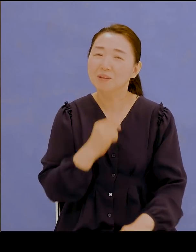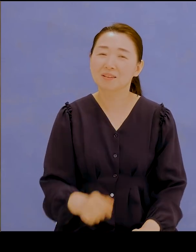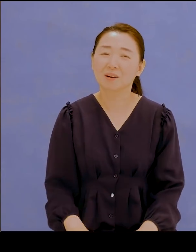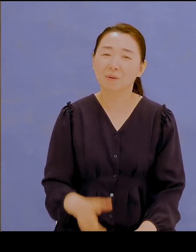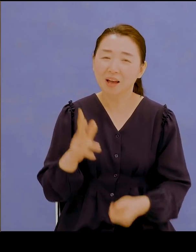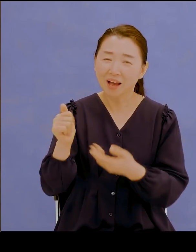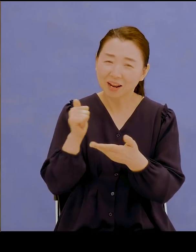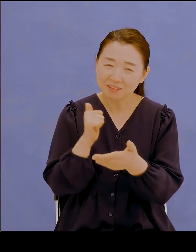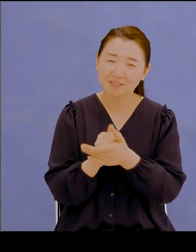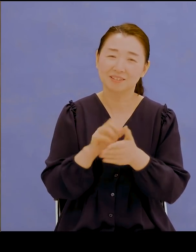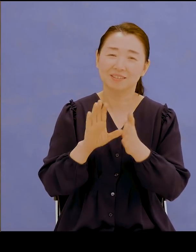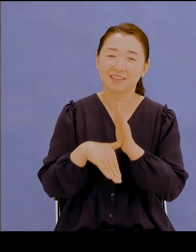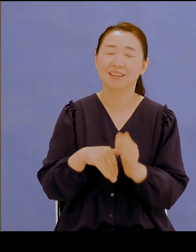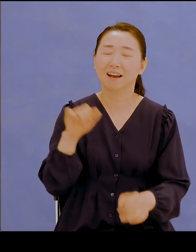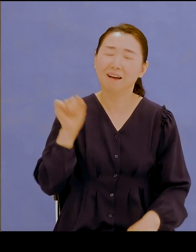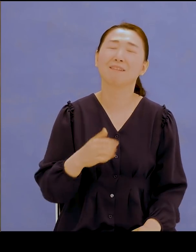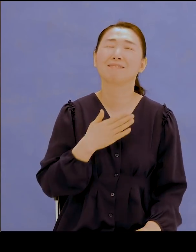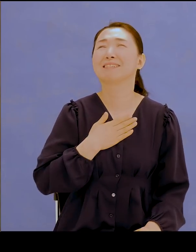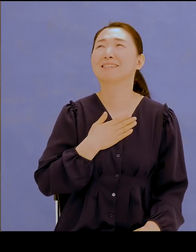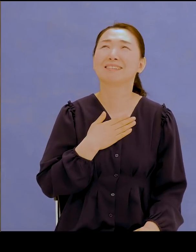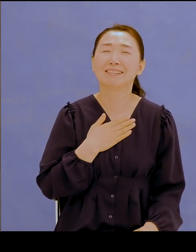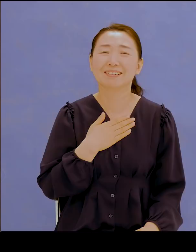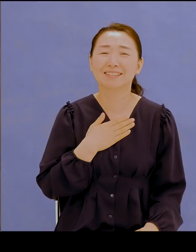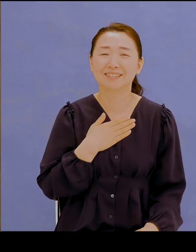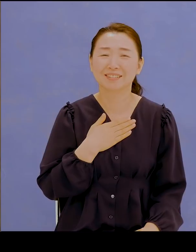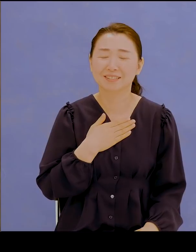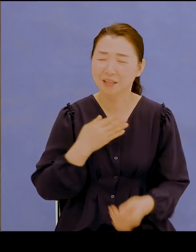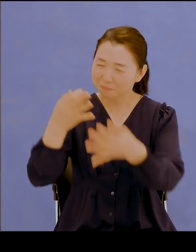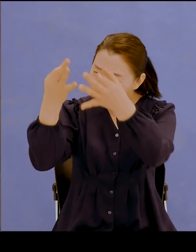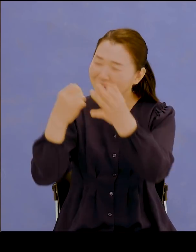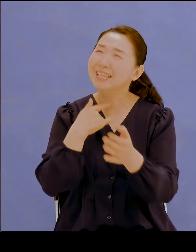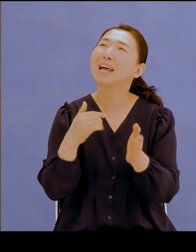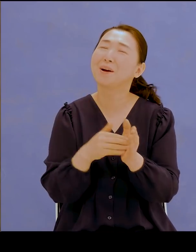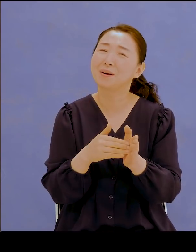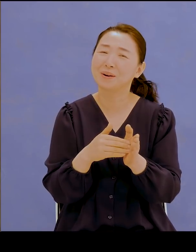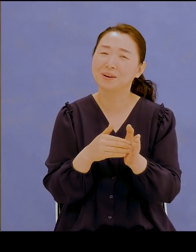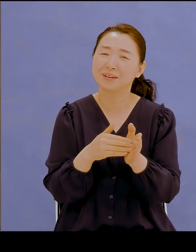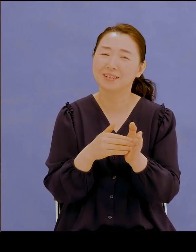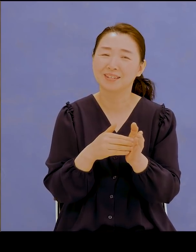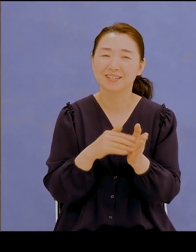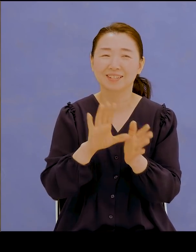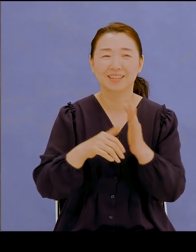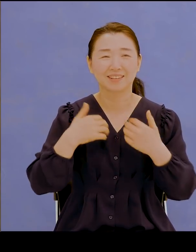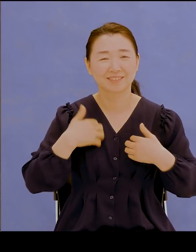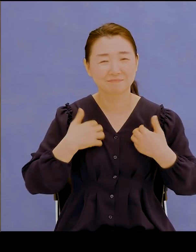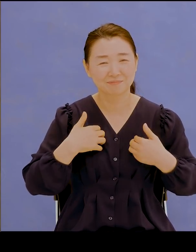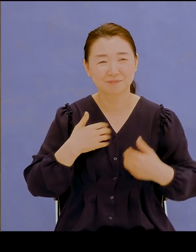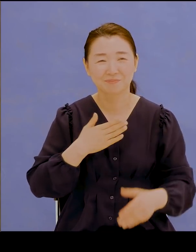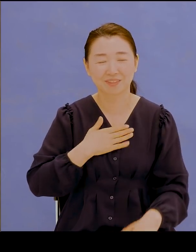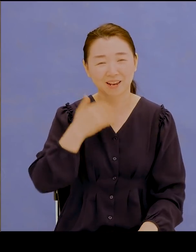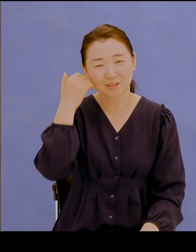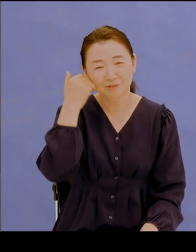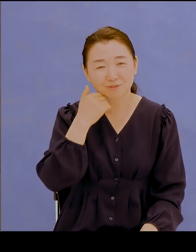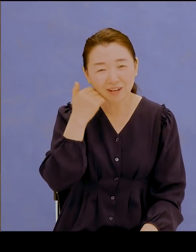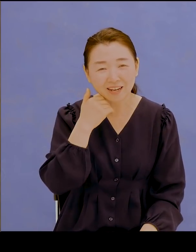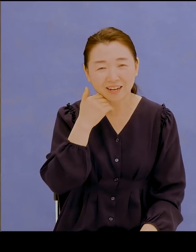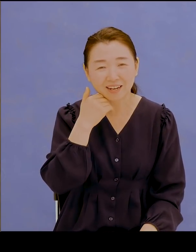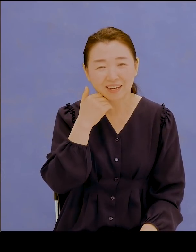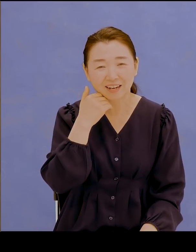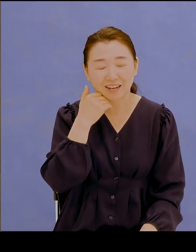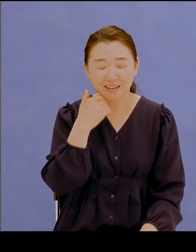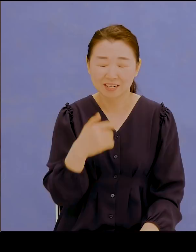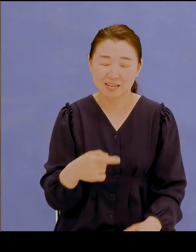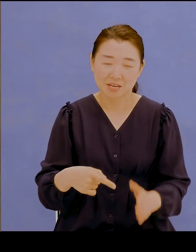맨날 하나님 그때 제가 진짜 보셨잖아요. 막 그러면서 그때 그 기쁨은 아무것도 누가